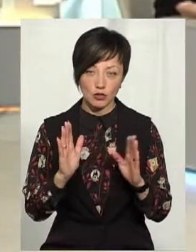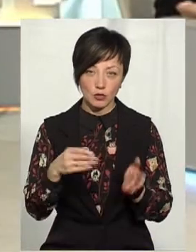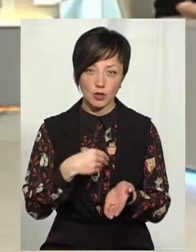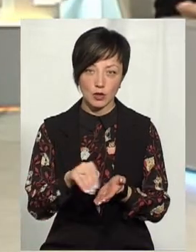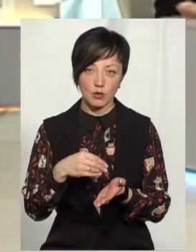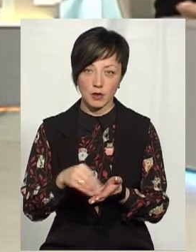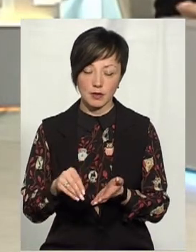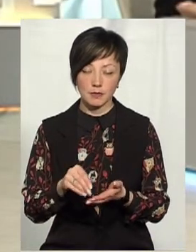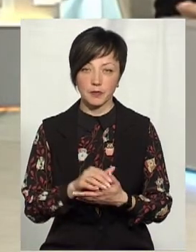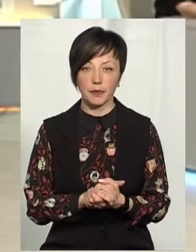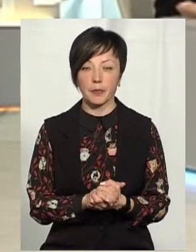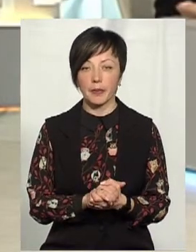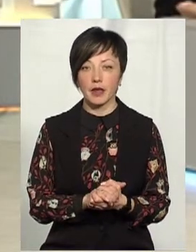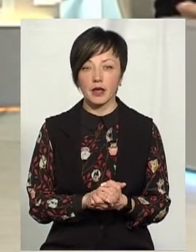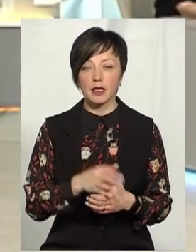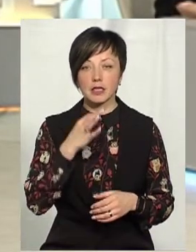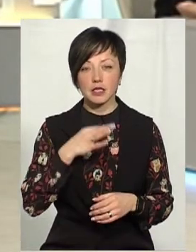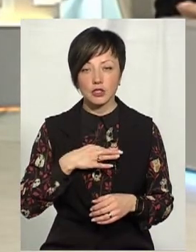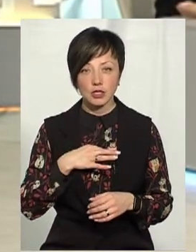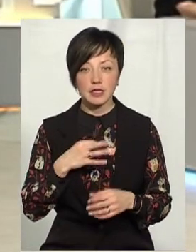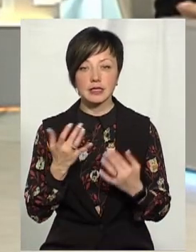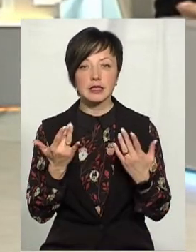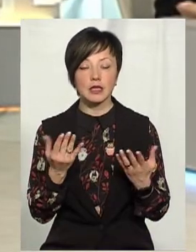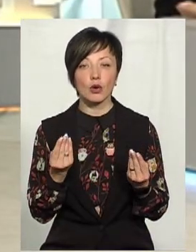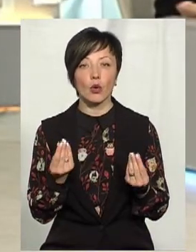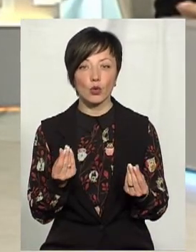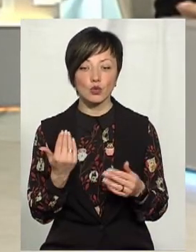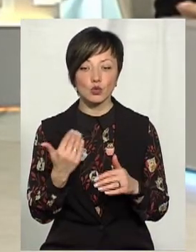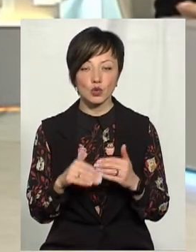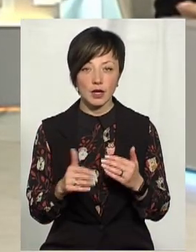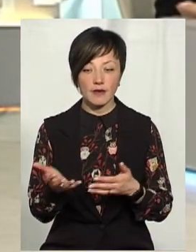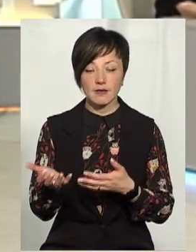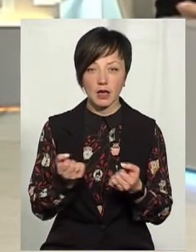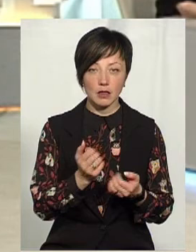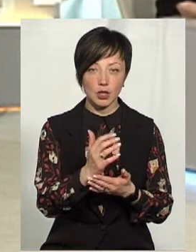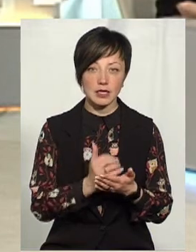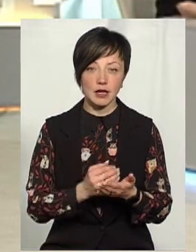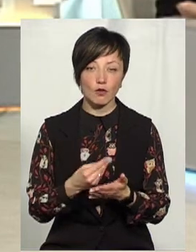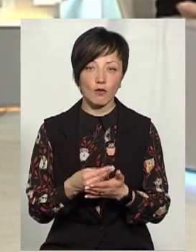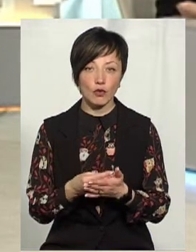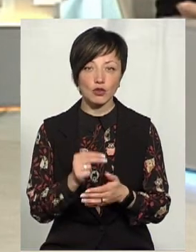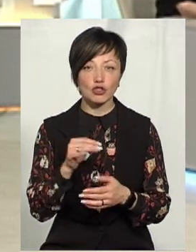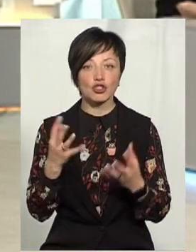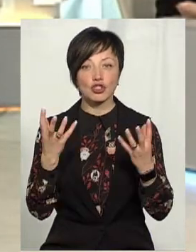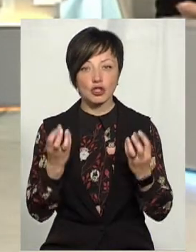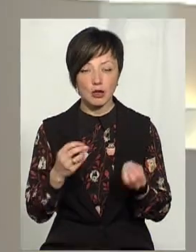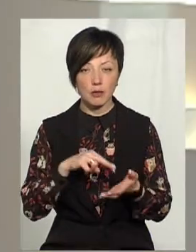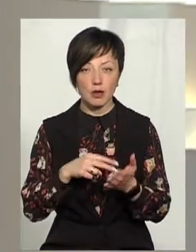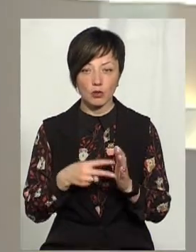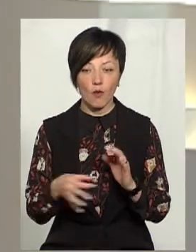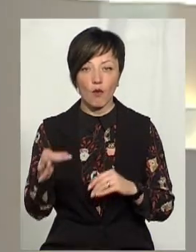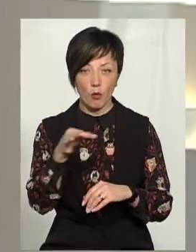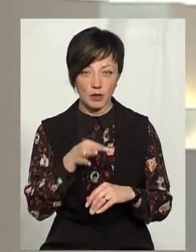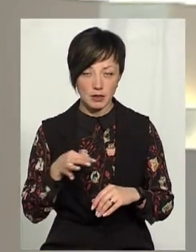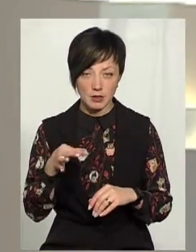будуть закупатися. А, скажіть, от, скільки коштів вже взято із резервного фонду і чи ще в